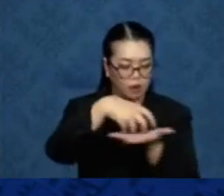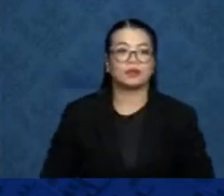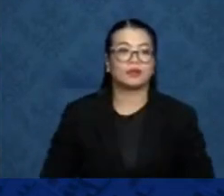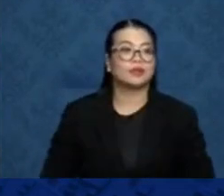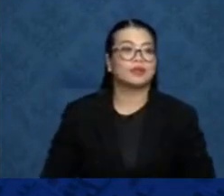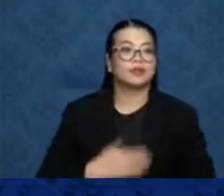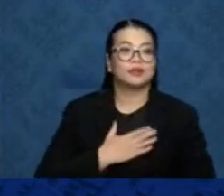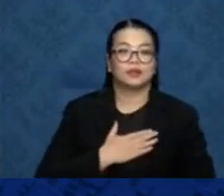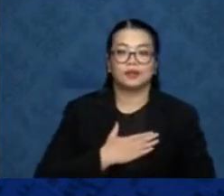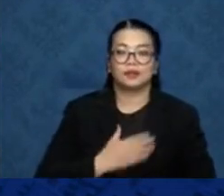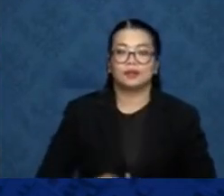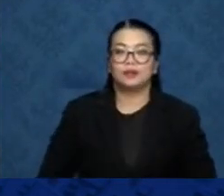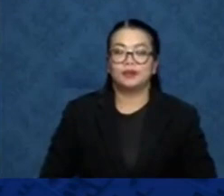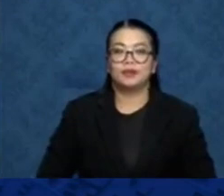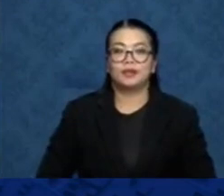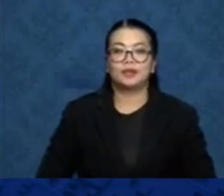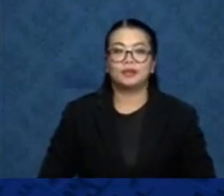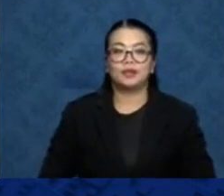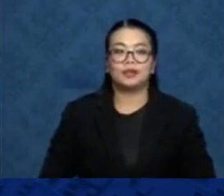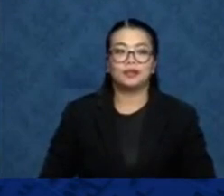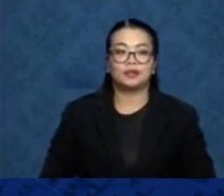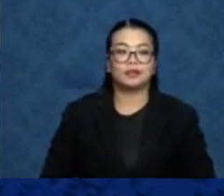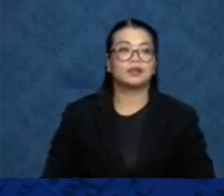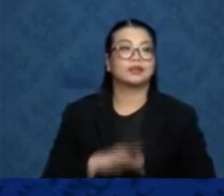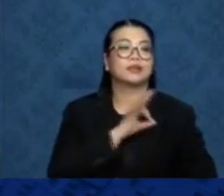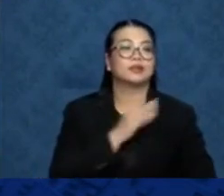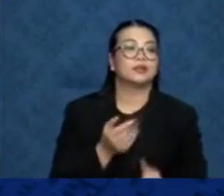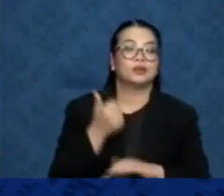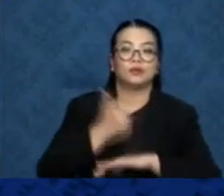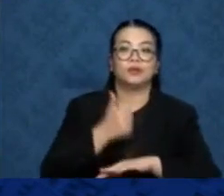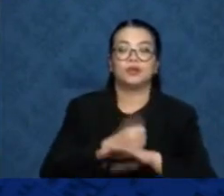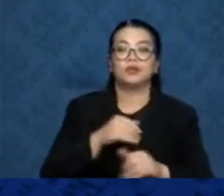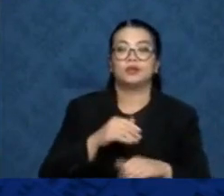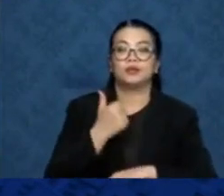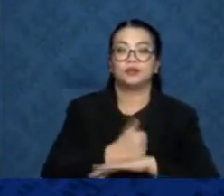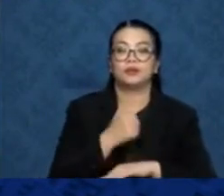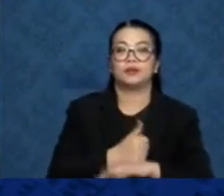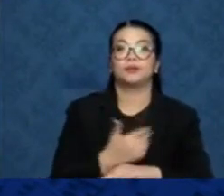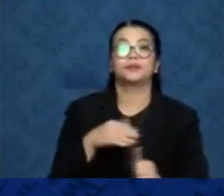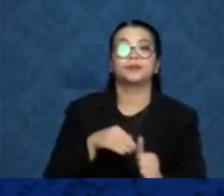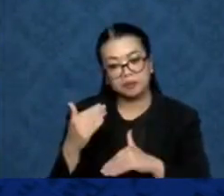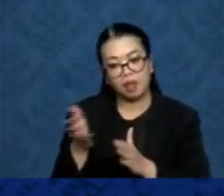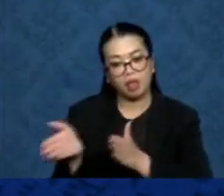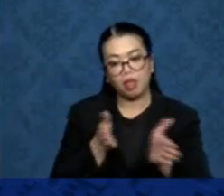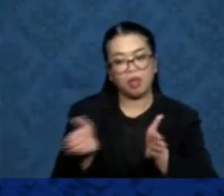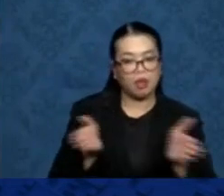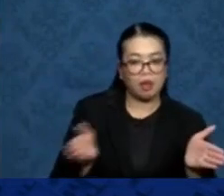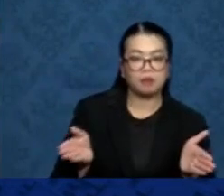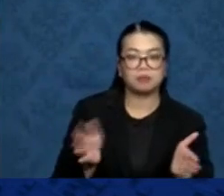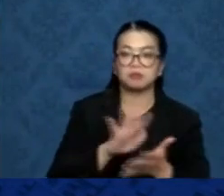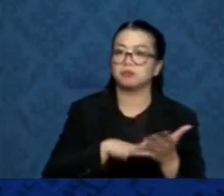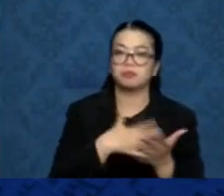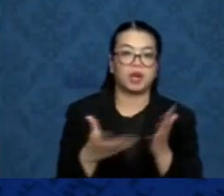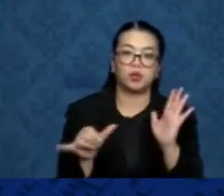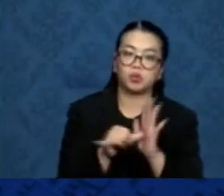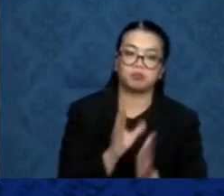ไว้ทั้งที่เป็นงบประมาณที่คาดการได้กกต.เนี่ยของบประมาณ 2,000 ล้านบาทได้รับ 1,000 ล้านบาทขณะที่นโยบาย